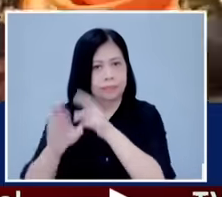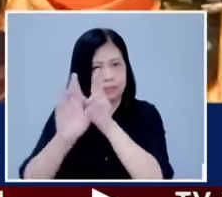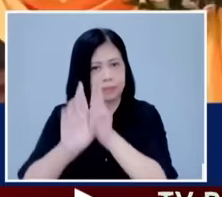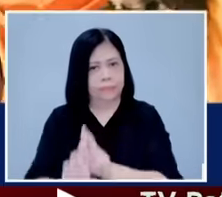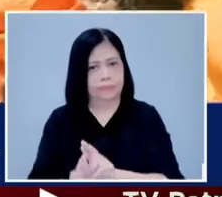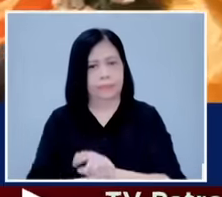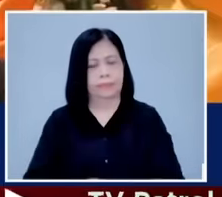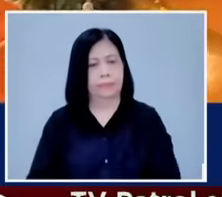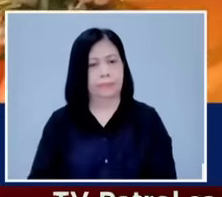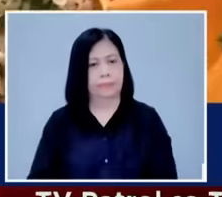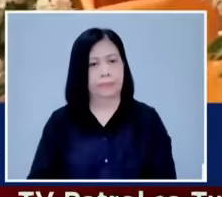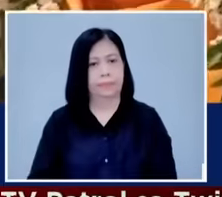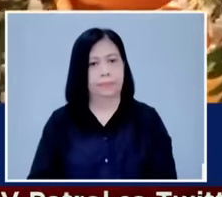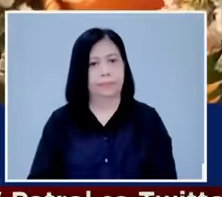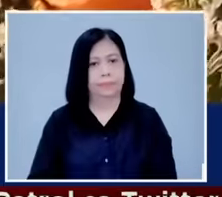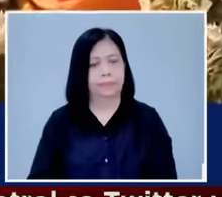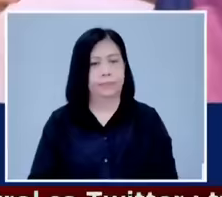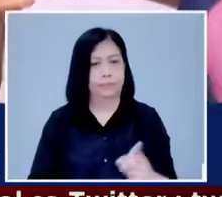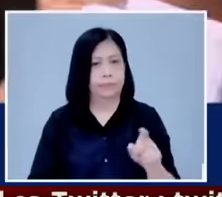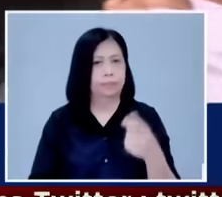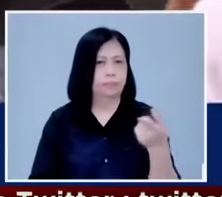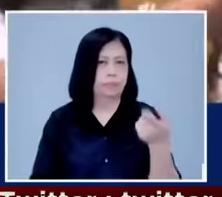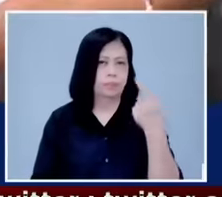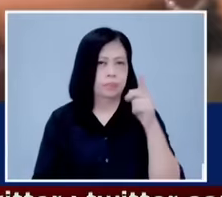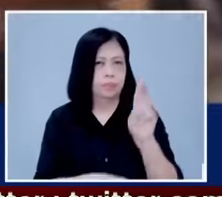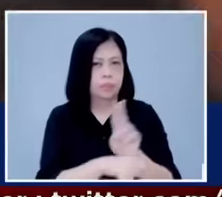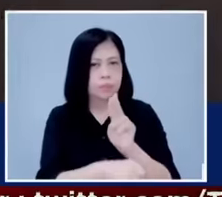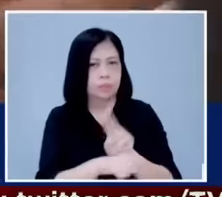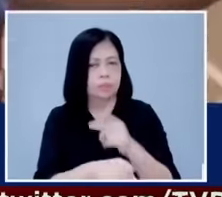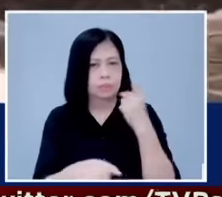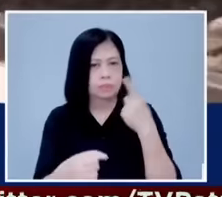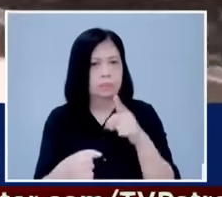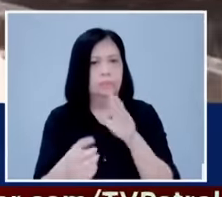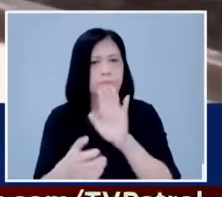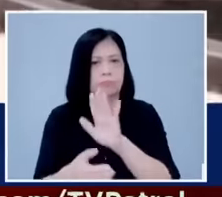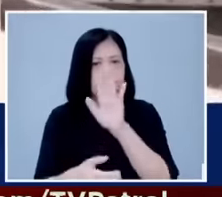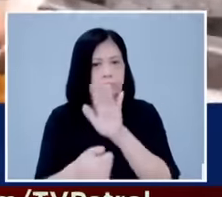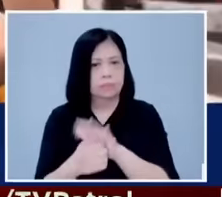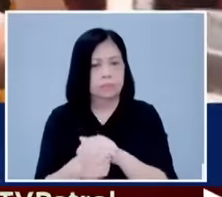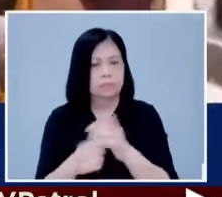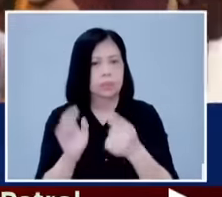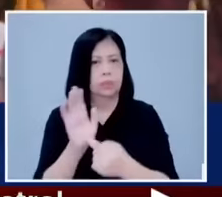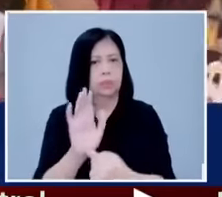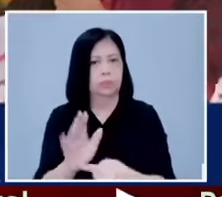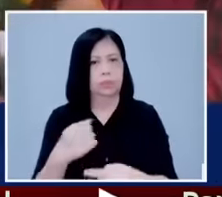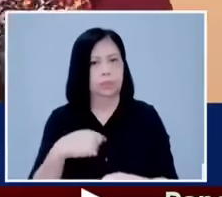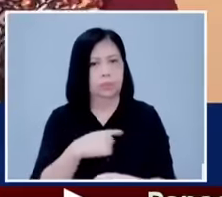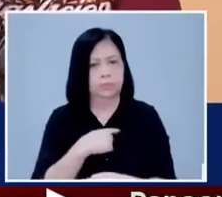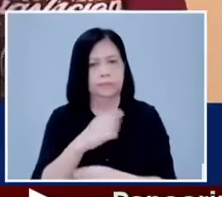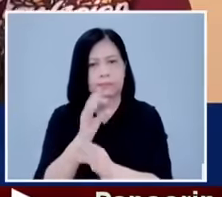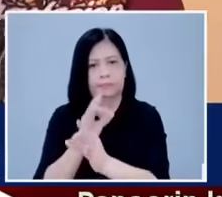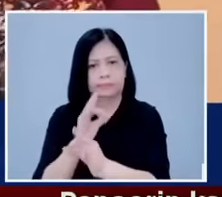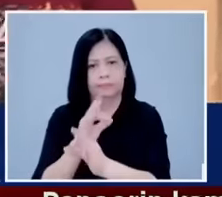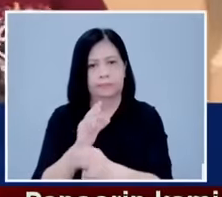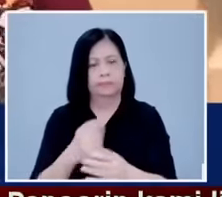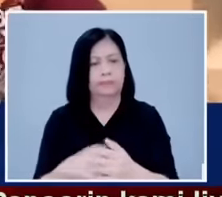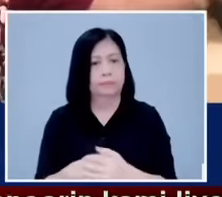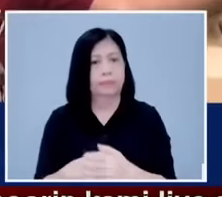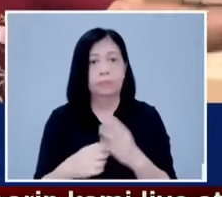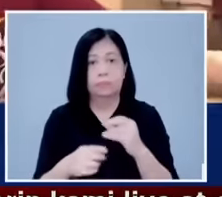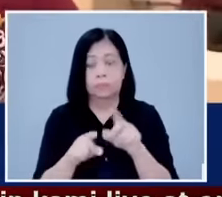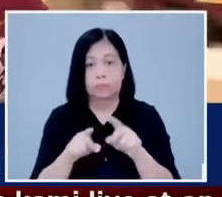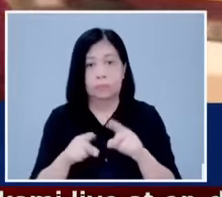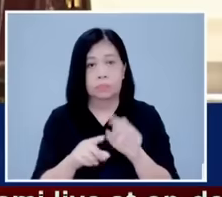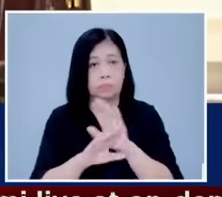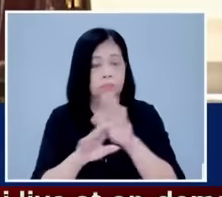natin sa gamit na inilalaan natin para sa pagpapakita ng ating pananampalataya. At higit sa lahat, huwag